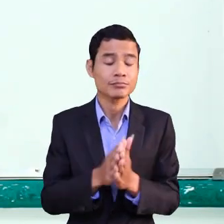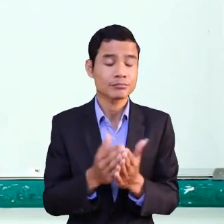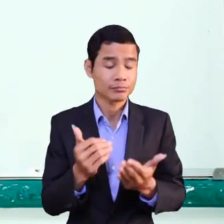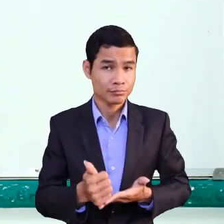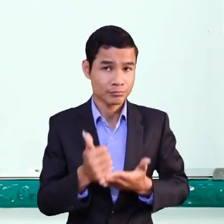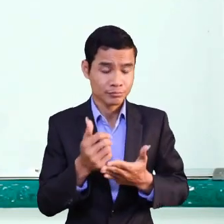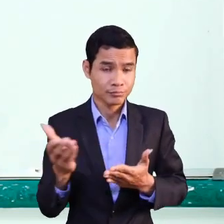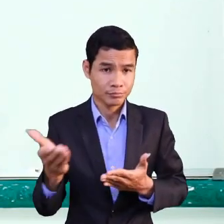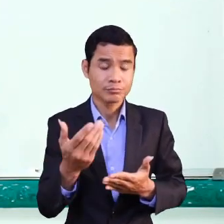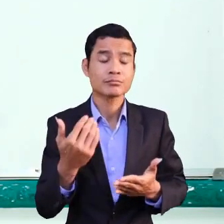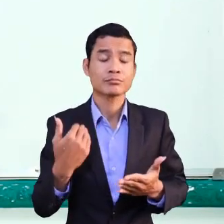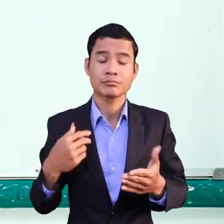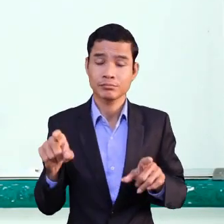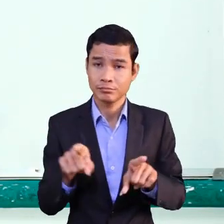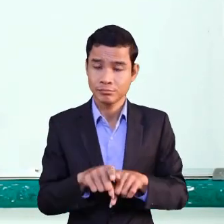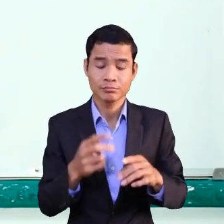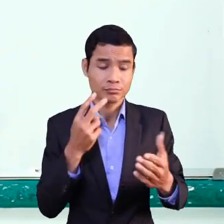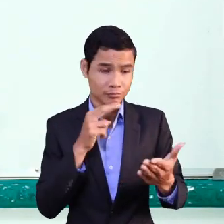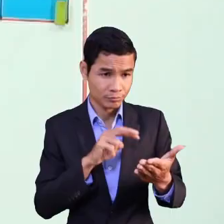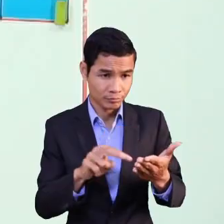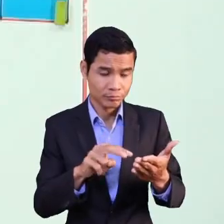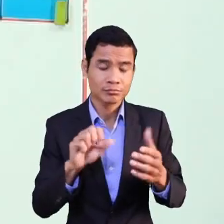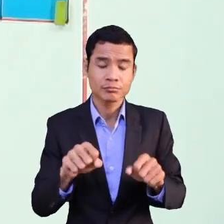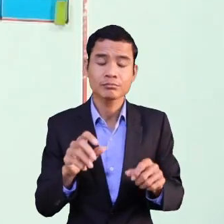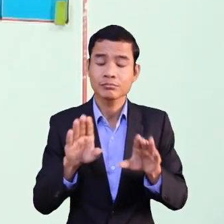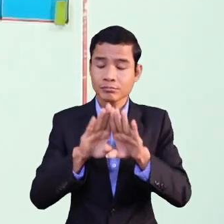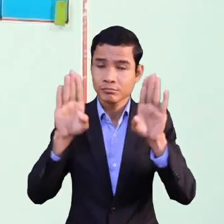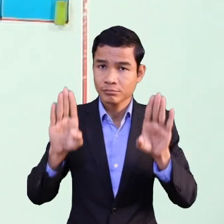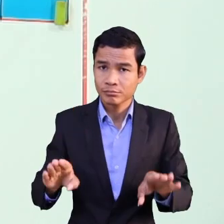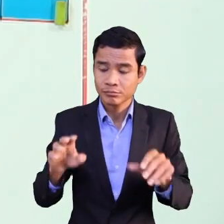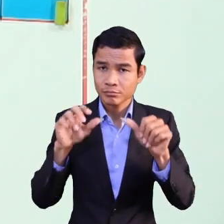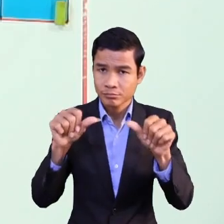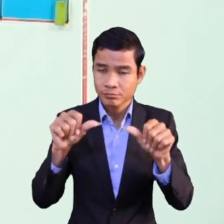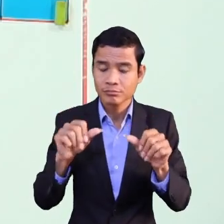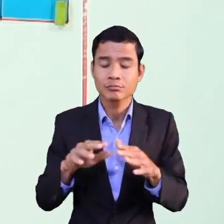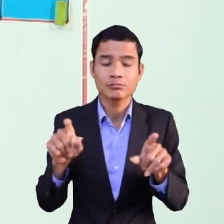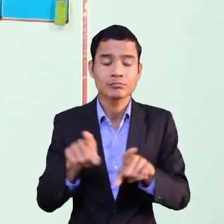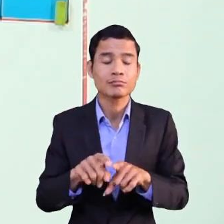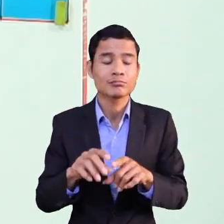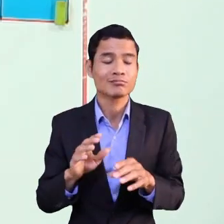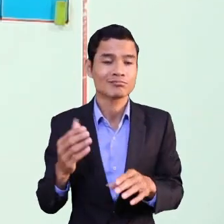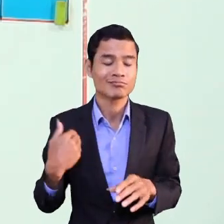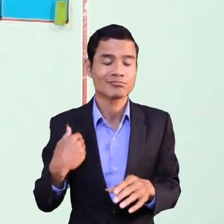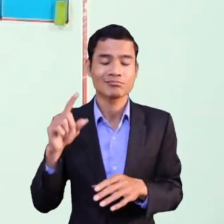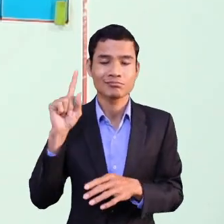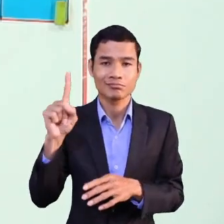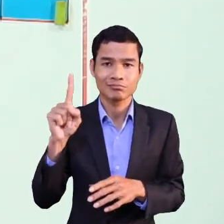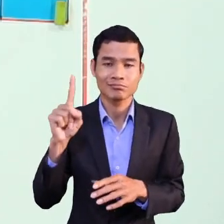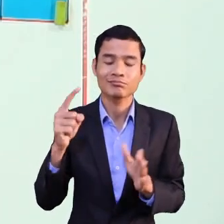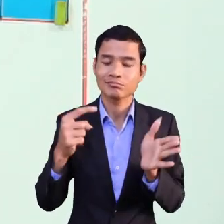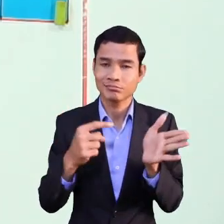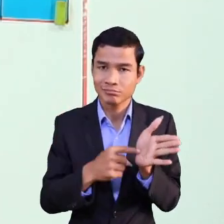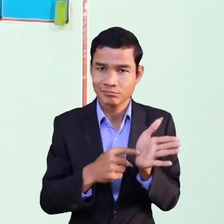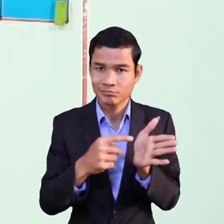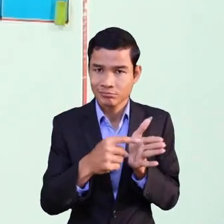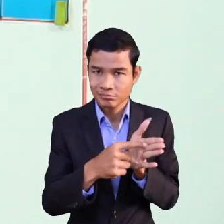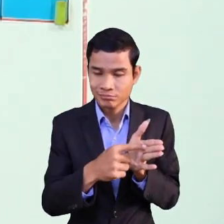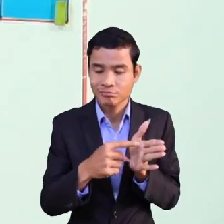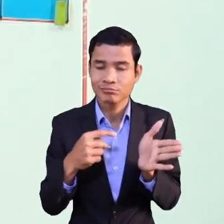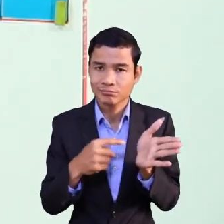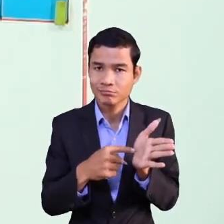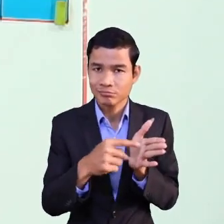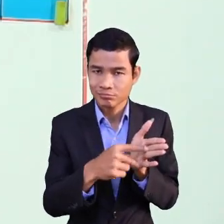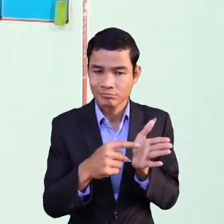គ្រូបានបង្ហាញនៅលើក្តារខៀនណាអញ្ចឹងគឺការអានគឺយើងប្រើចង្អុលដៃណាចង្អុលដៃចង្អុលឲ្យចាំតួអក្សរហើយនឹងស្រៈ